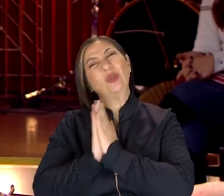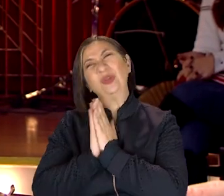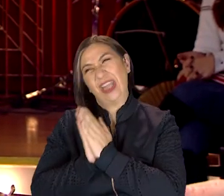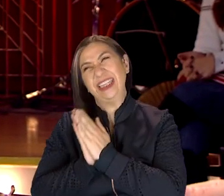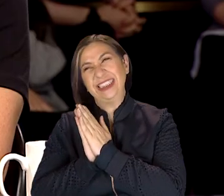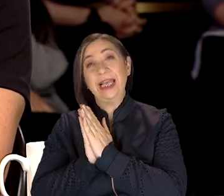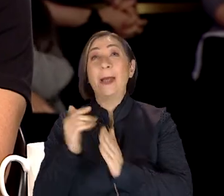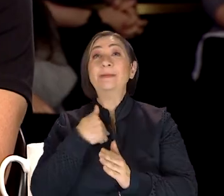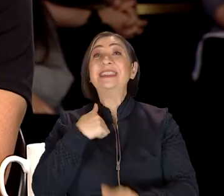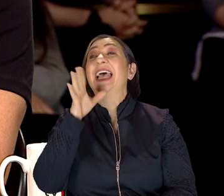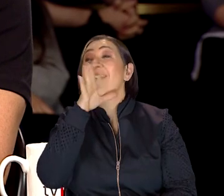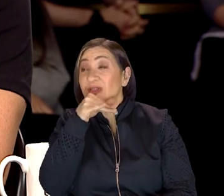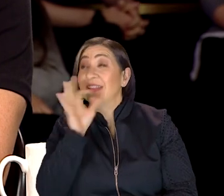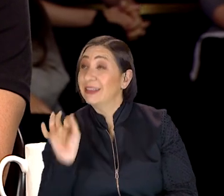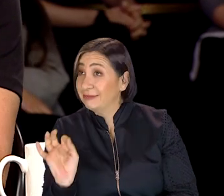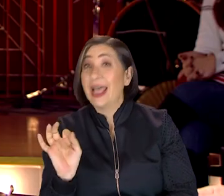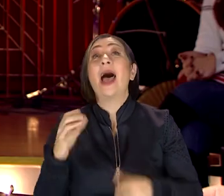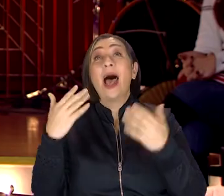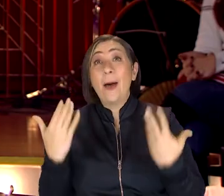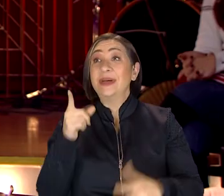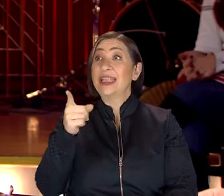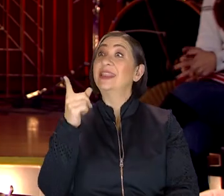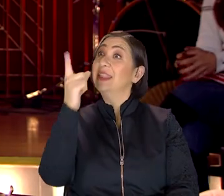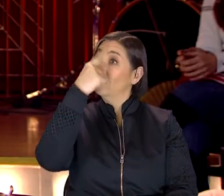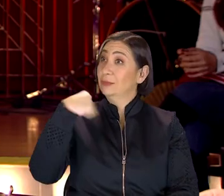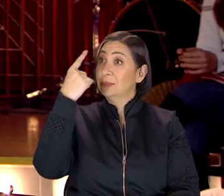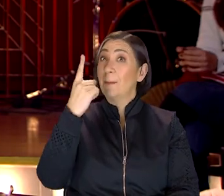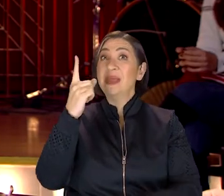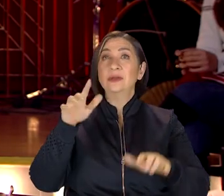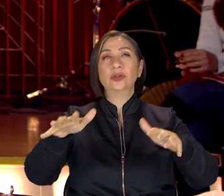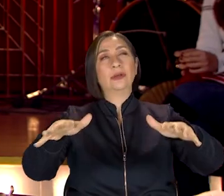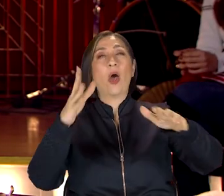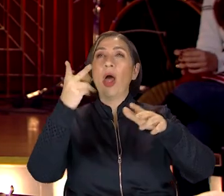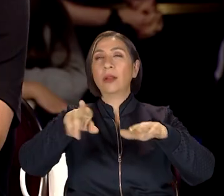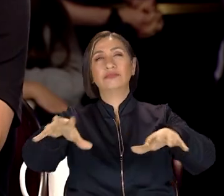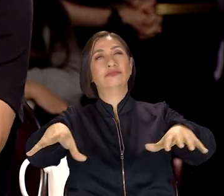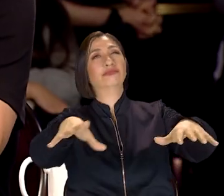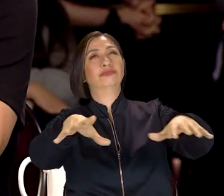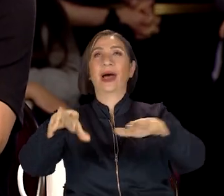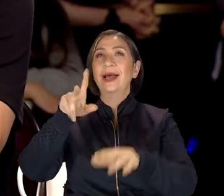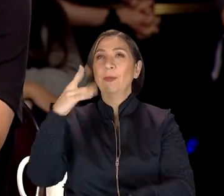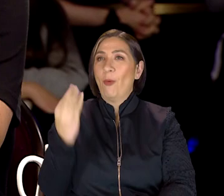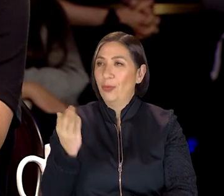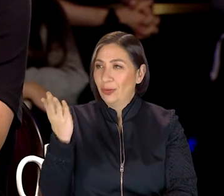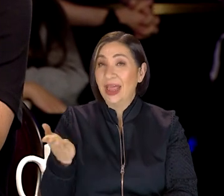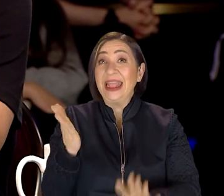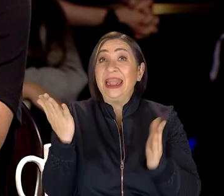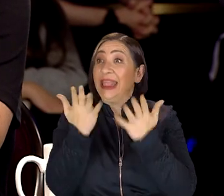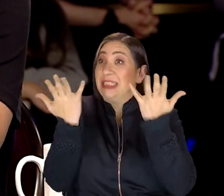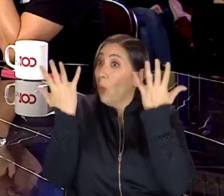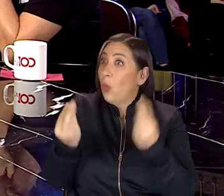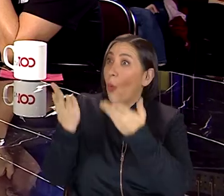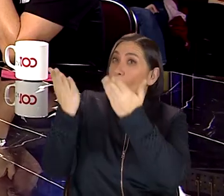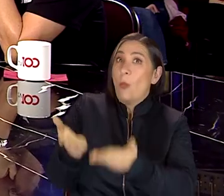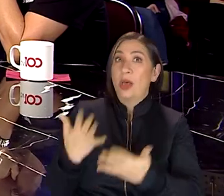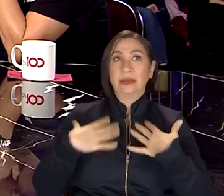dileriz, biz yaşlandık. Halbuki sende bir zombilik söz konusu oldu. Nasıl oldu?